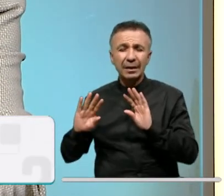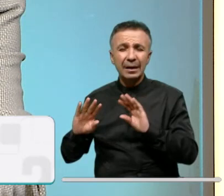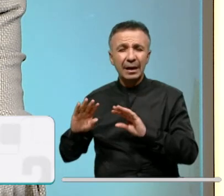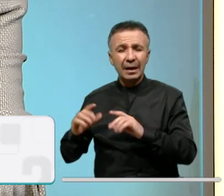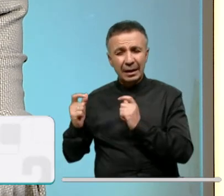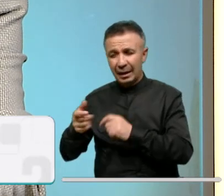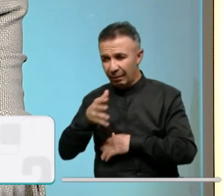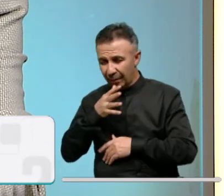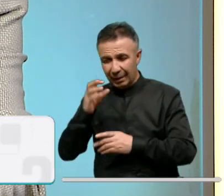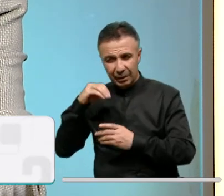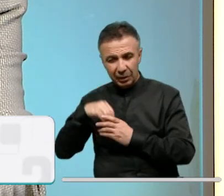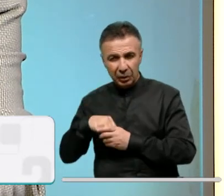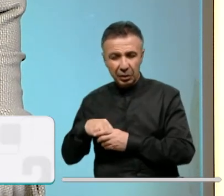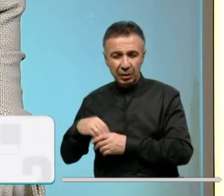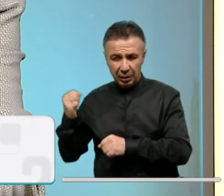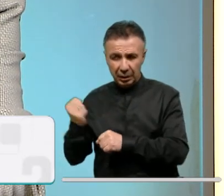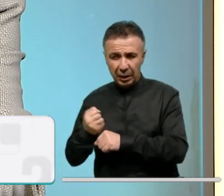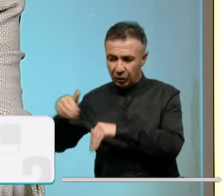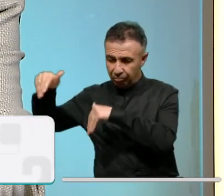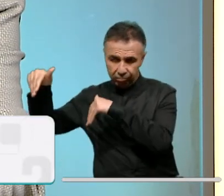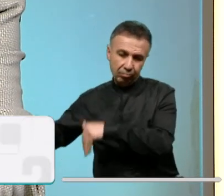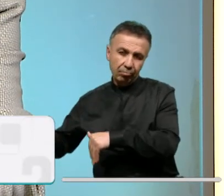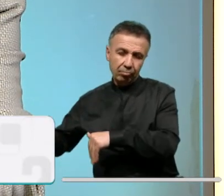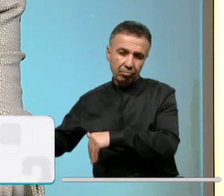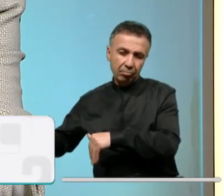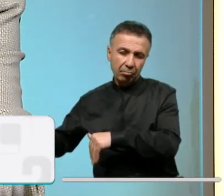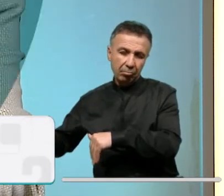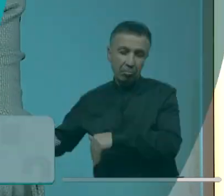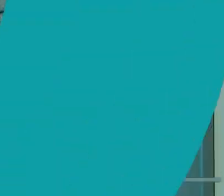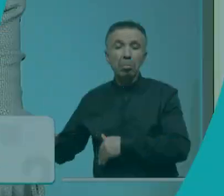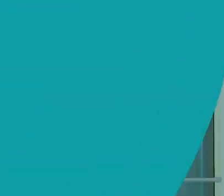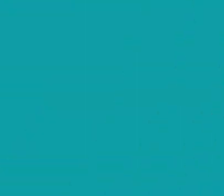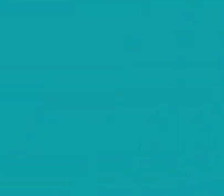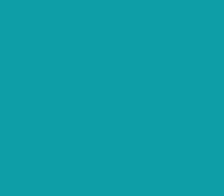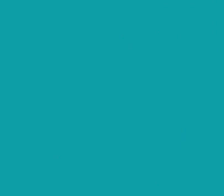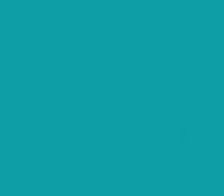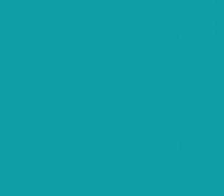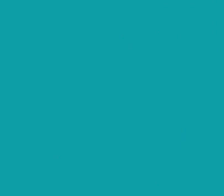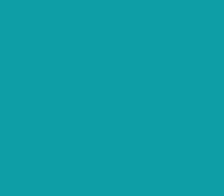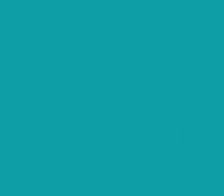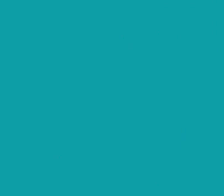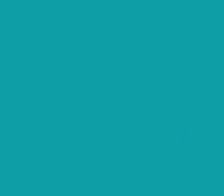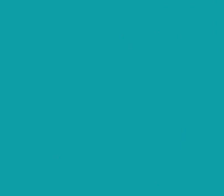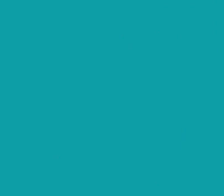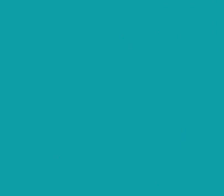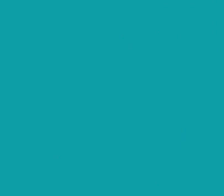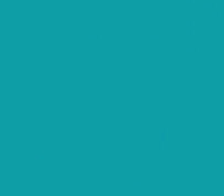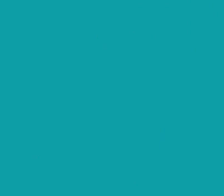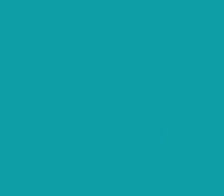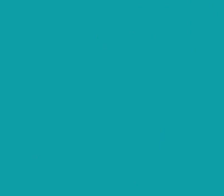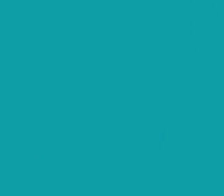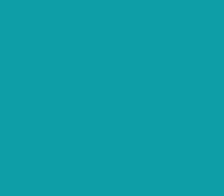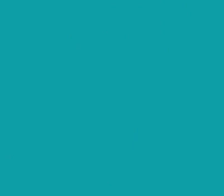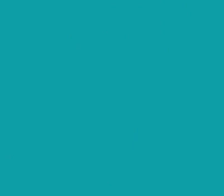edecek tarzda bir şey Yapı Olabilir Onun dışında abartılı birtakım yapılar uygun değildir eyvallah